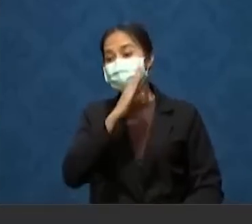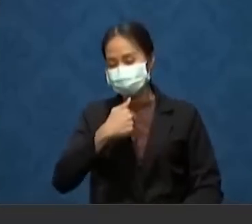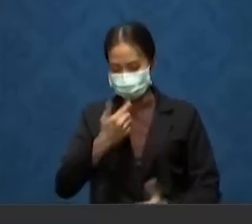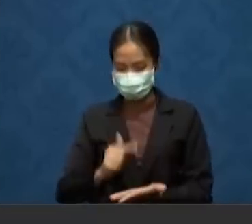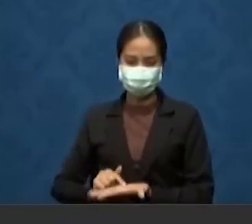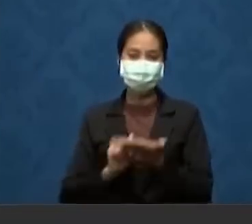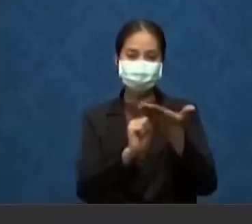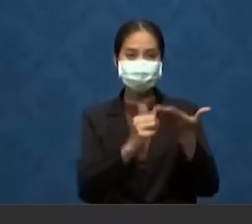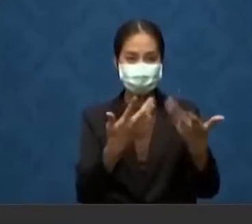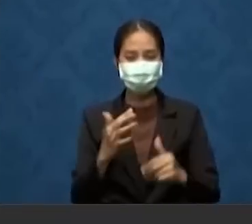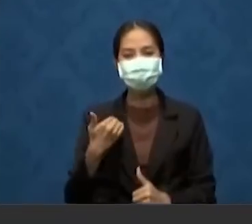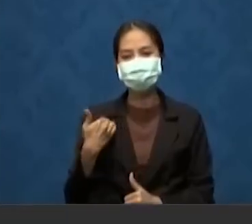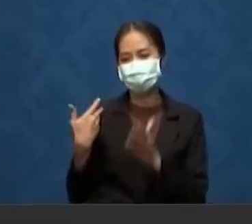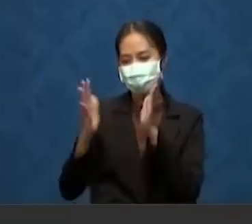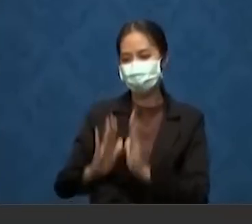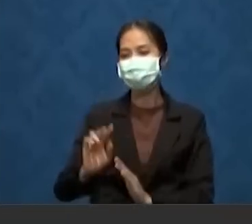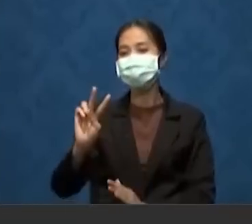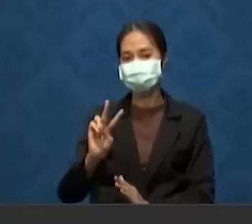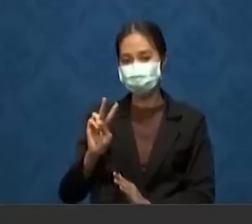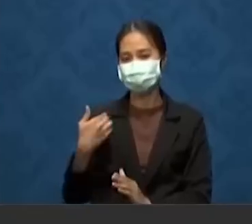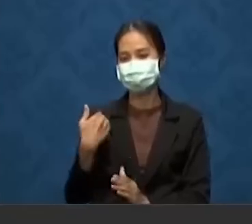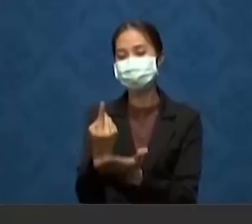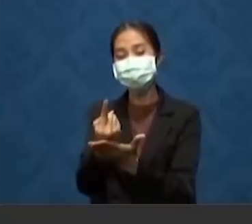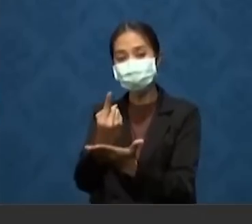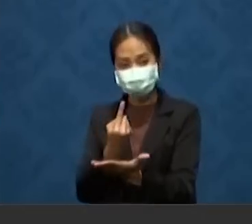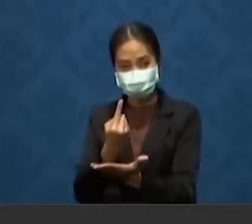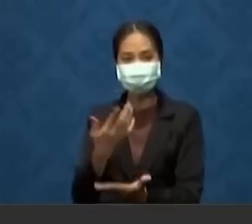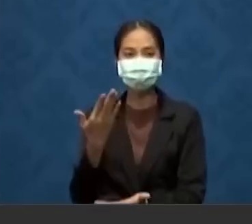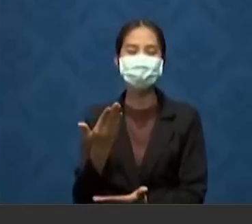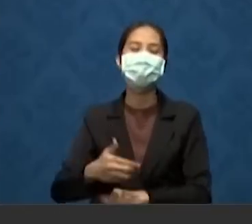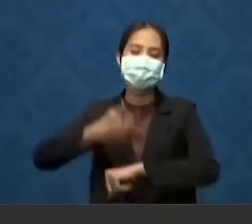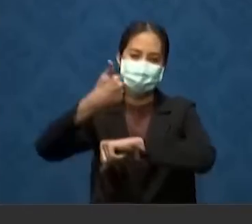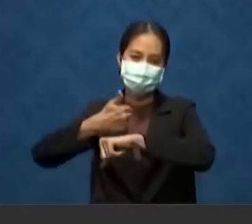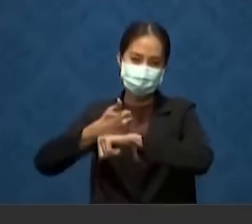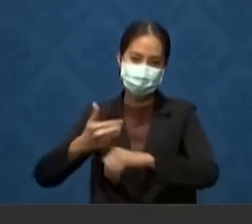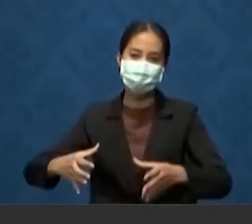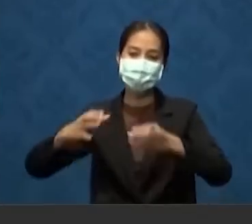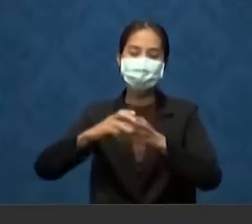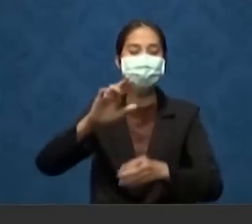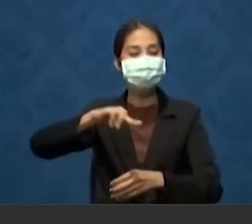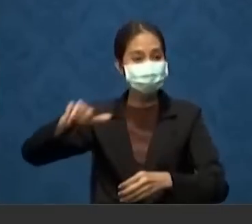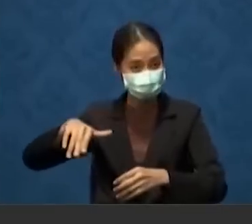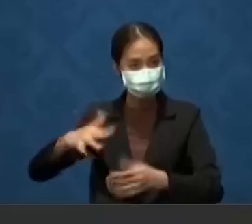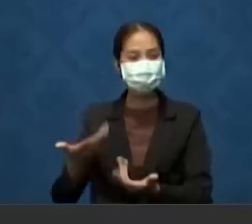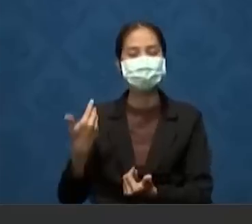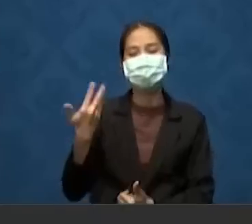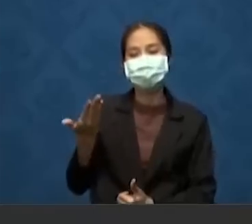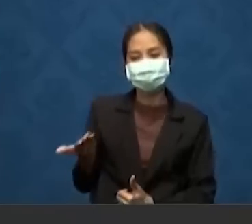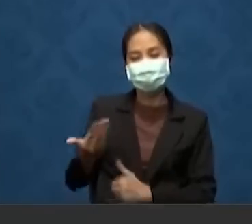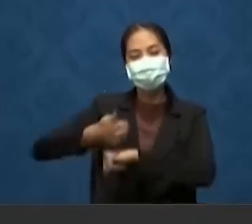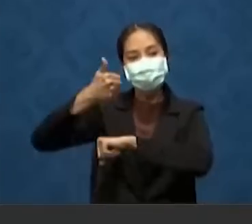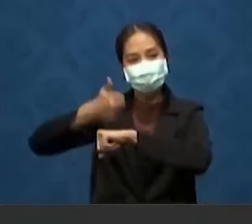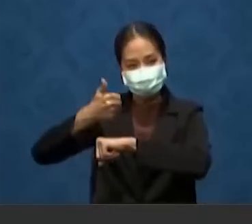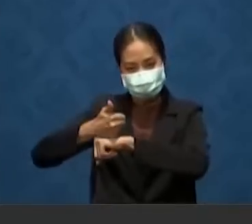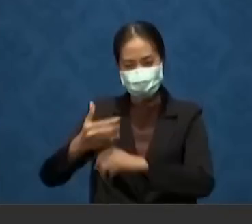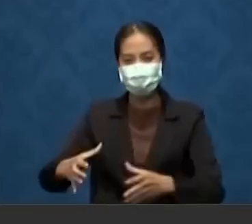เรื่ี้บทั้งสองท่านที่เป็ตัแทของักรวม shippingคือใแทยชนนาน่ สีแก้วใทระณะพทธนำฝ่ายหอถคุพิธาริเจร